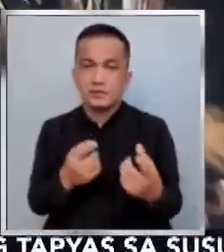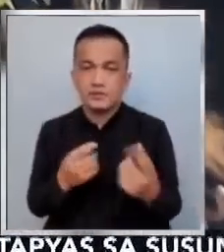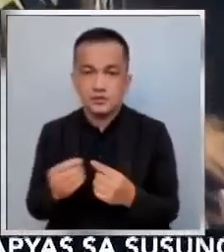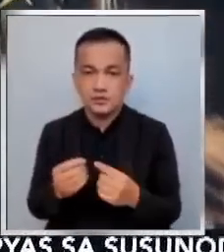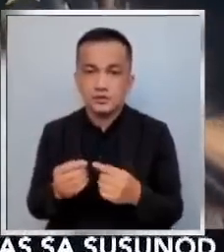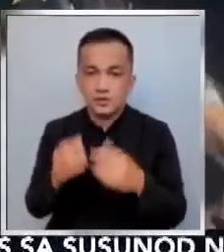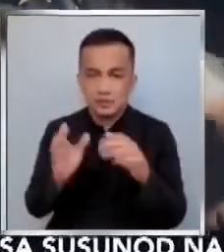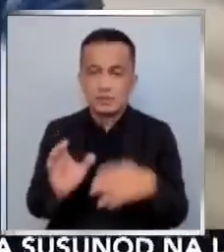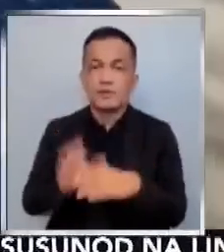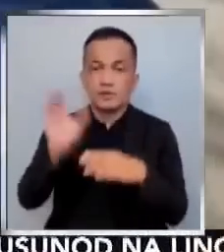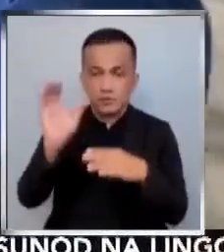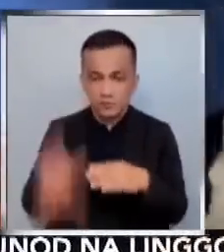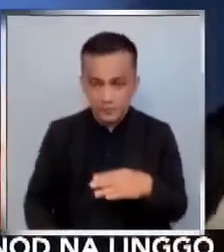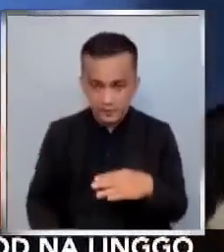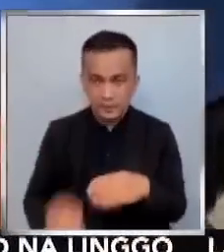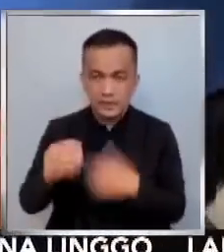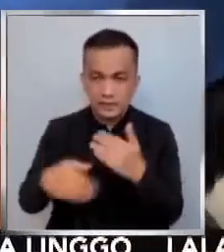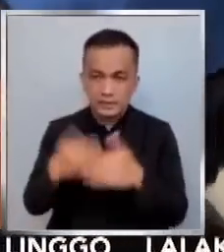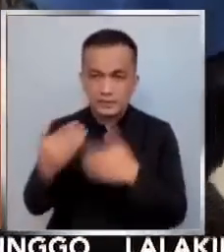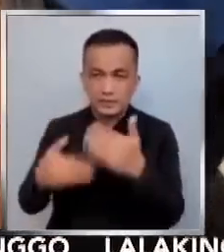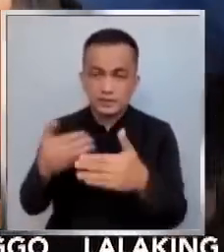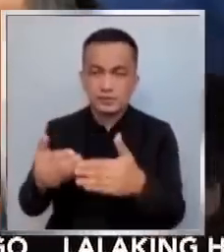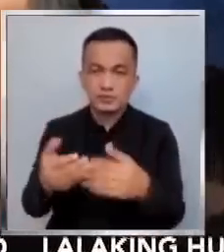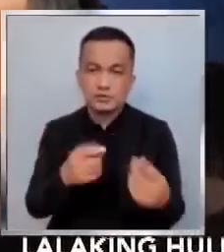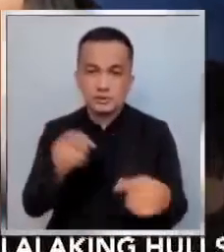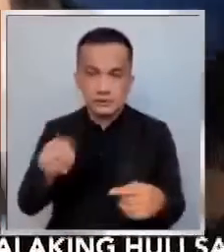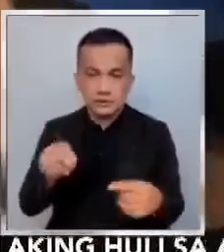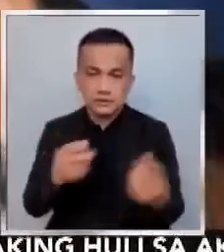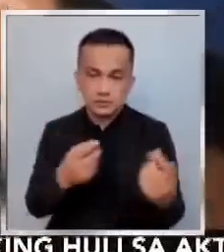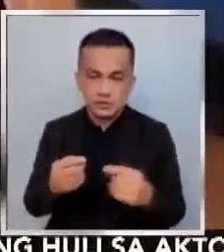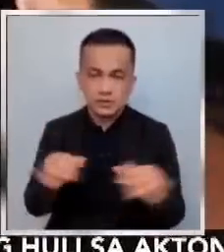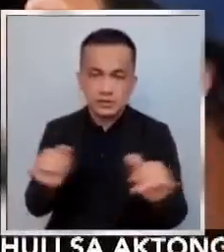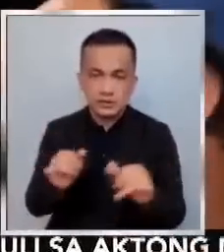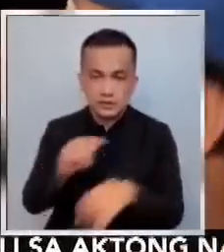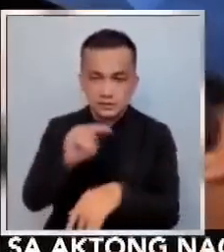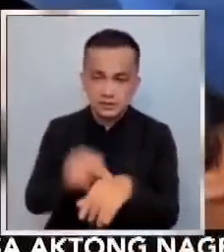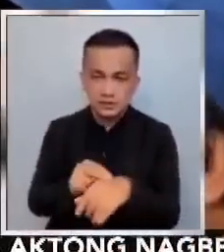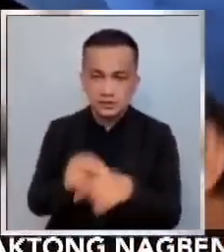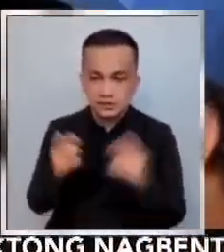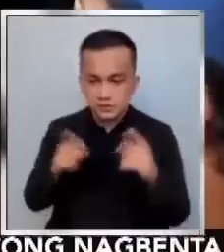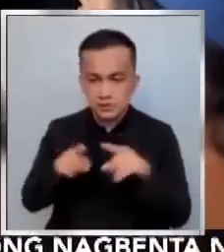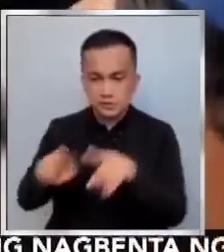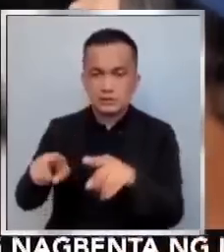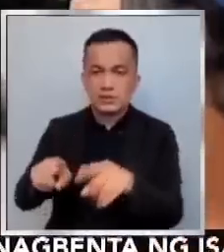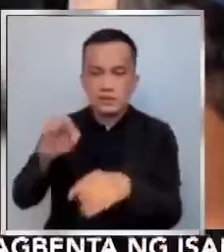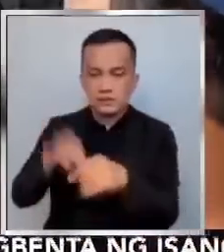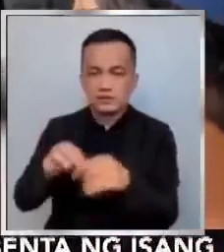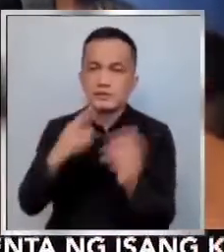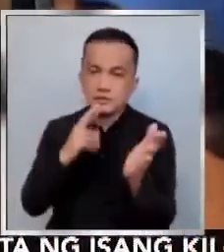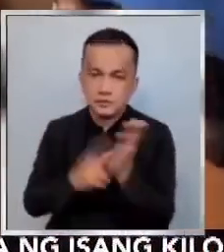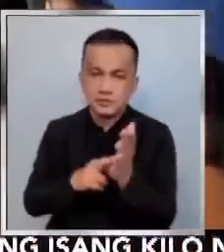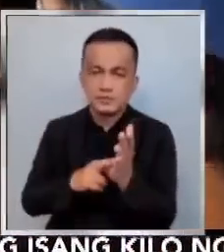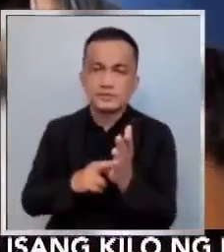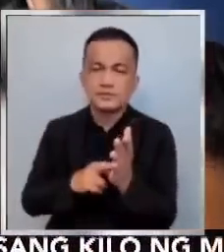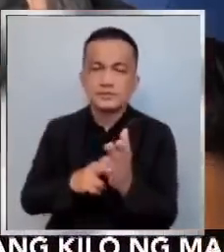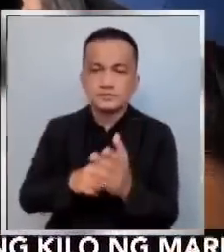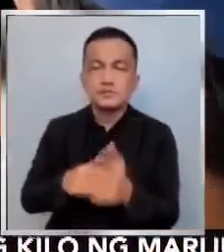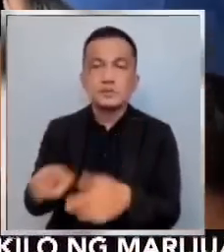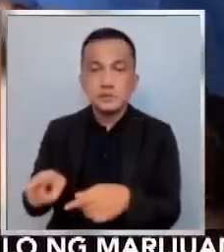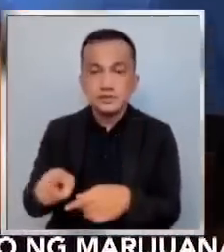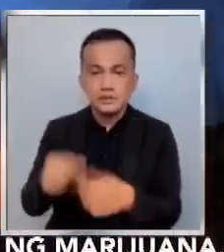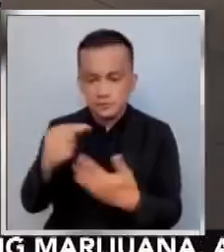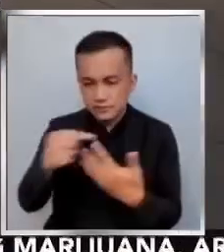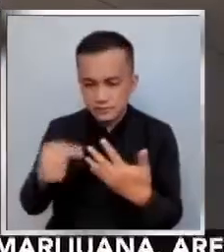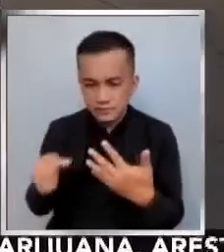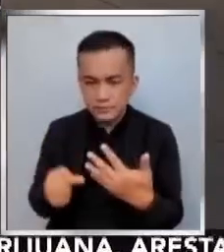ang lahat ng prosesong kailangang gawin tulad ng Nationwide Simultaneous Election Registration Board hearing at iba pang nakasaad